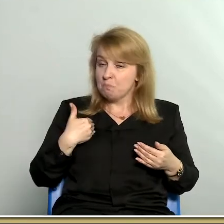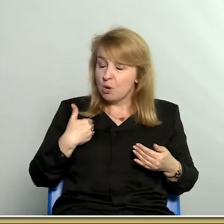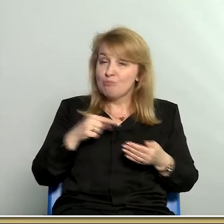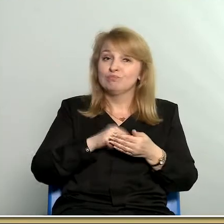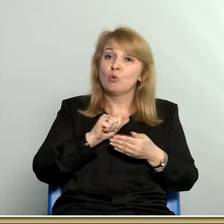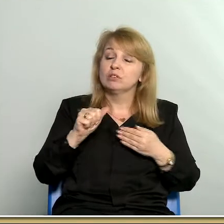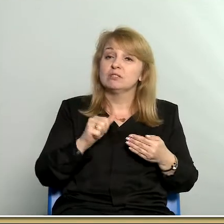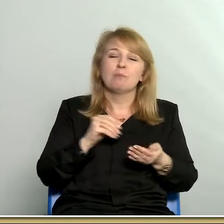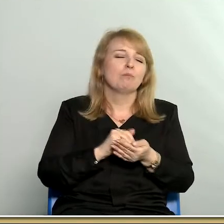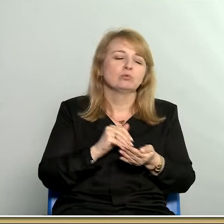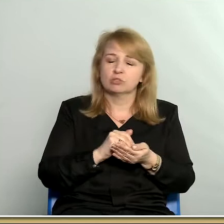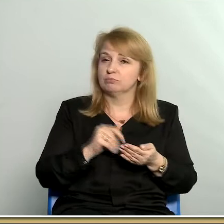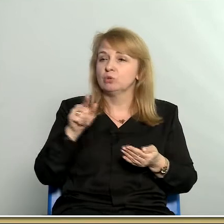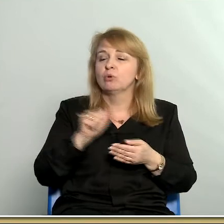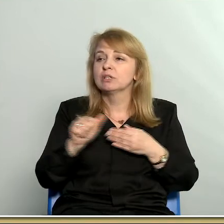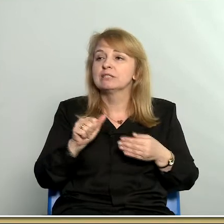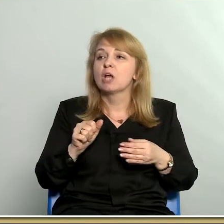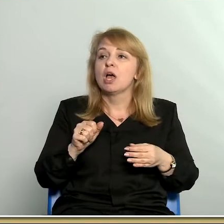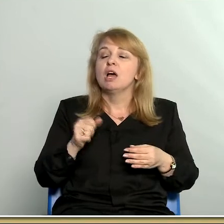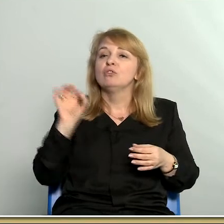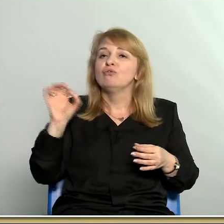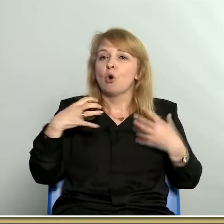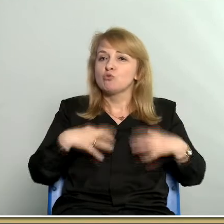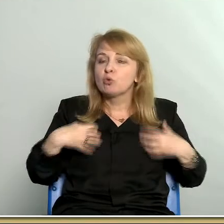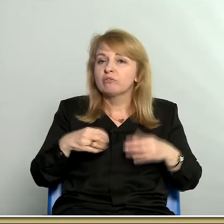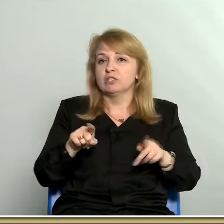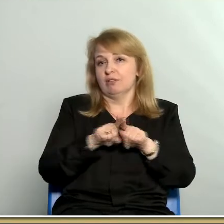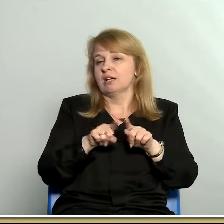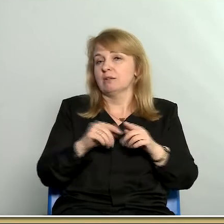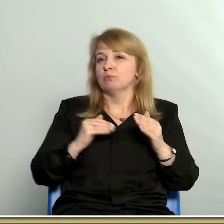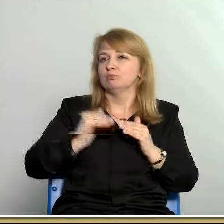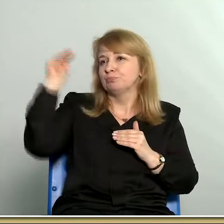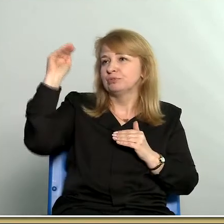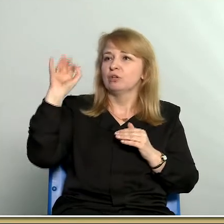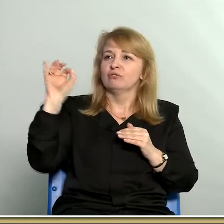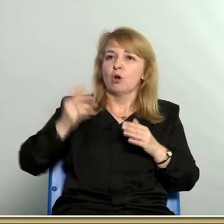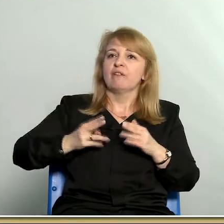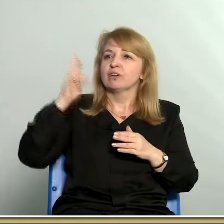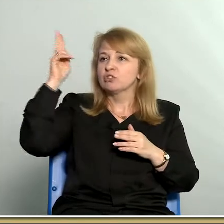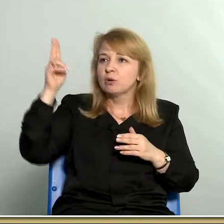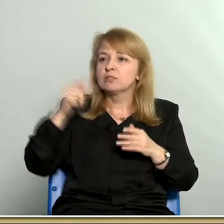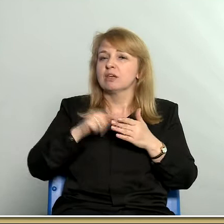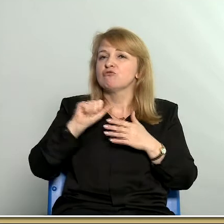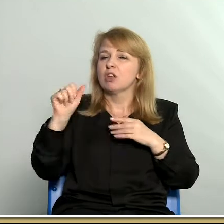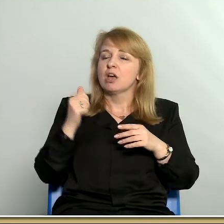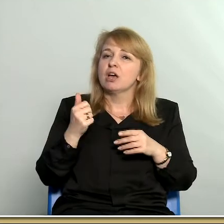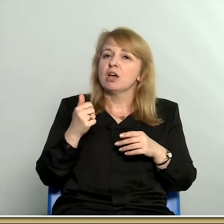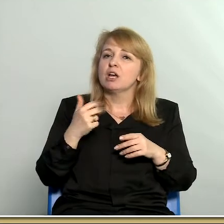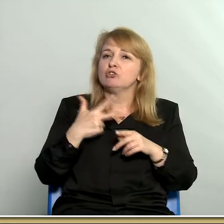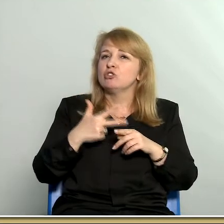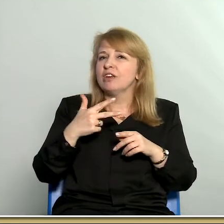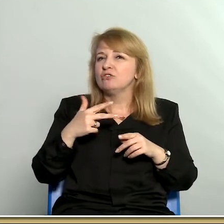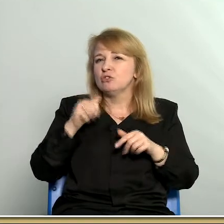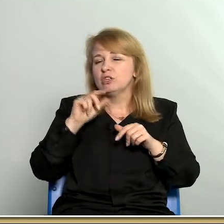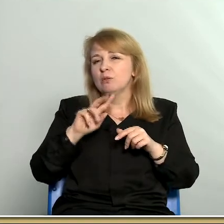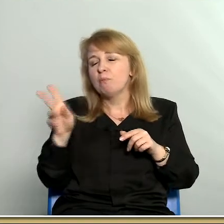interesie środowiskowym. Podniesienie poziomu wykształcenia to też jest cel Europy 2020. 30 lat do 34 mamy